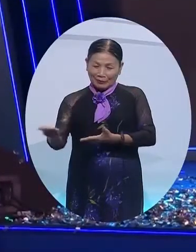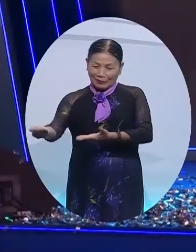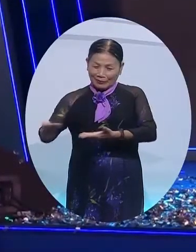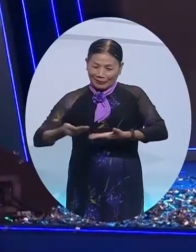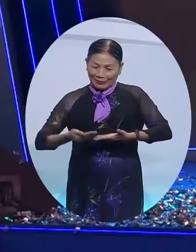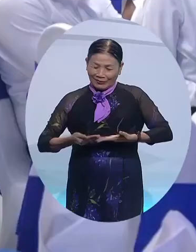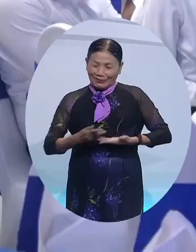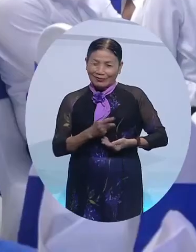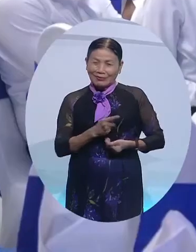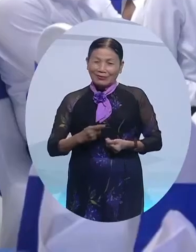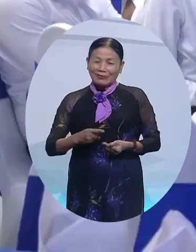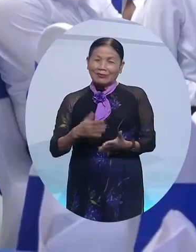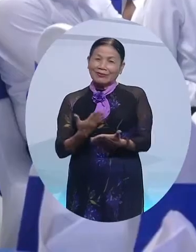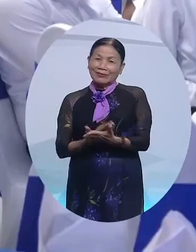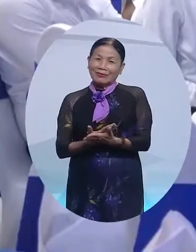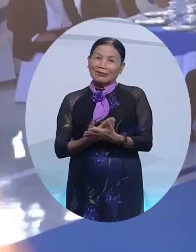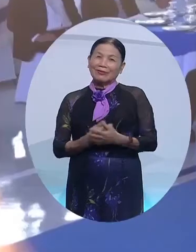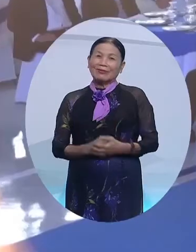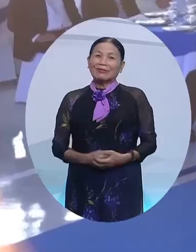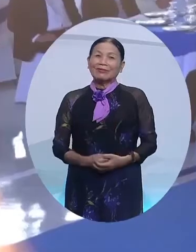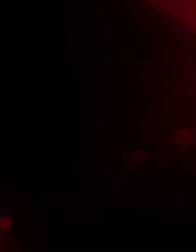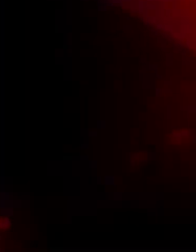mới ừ